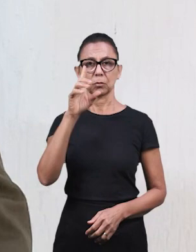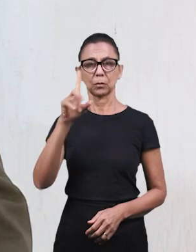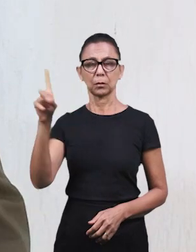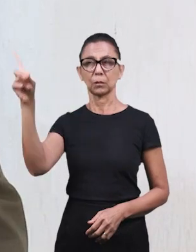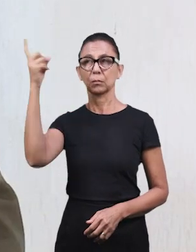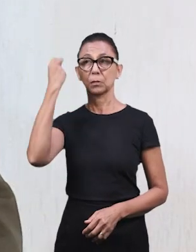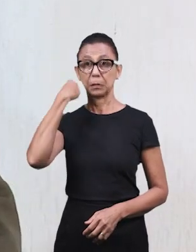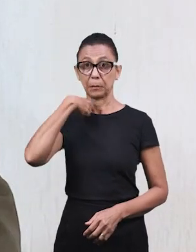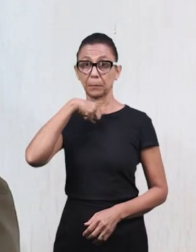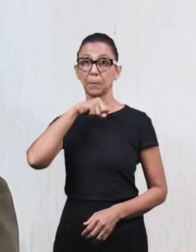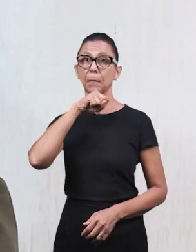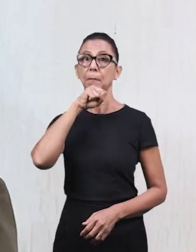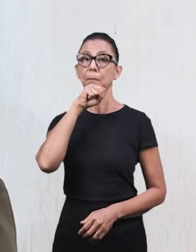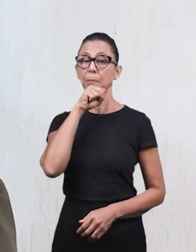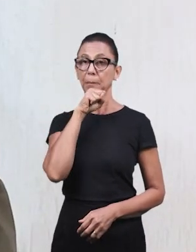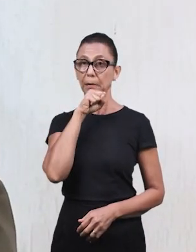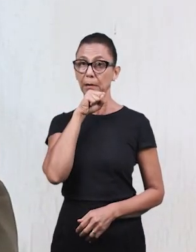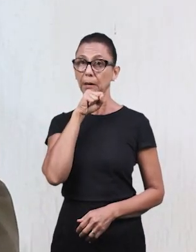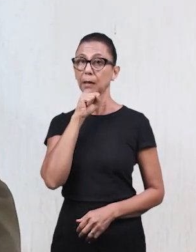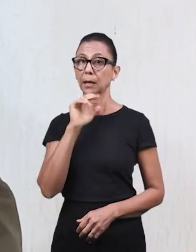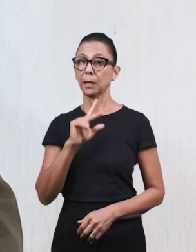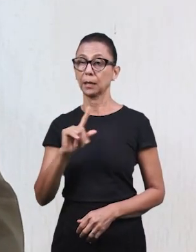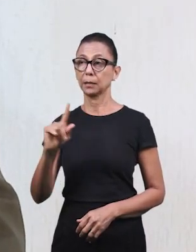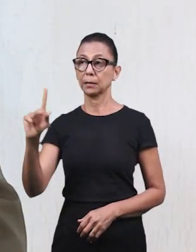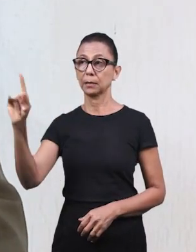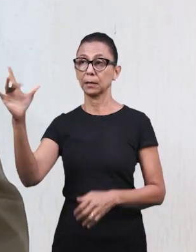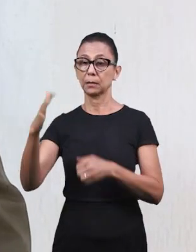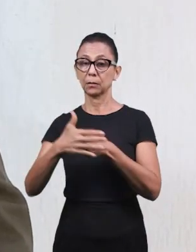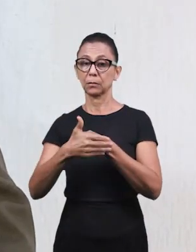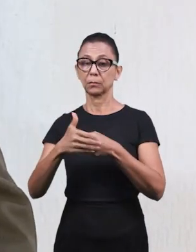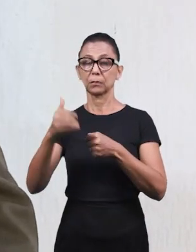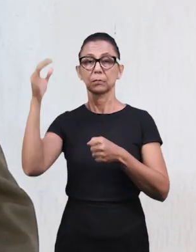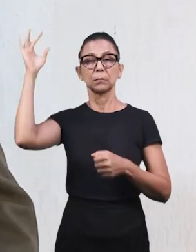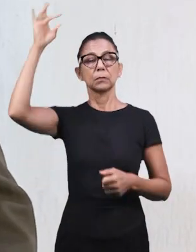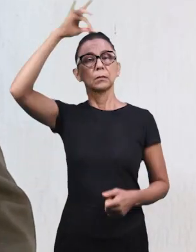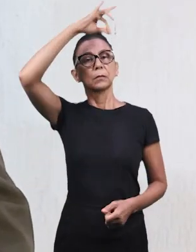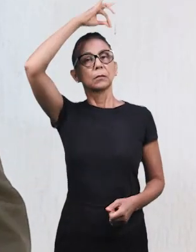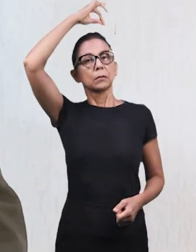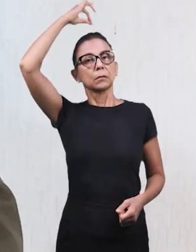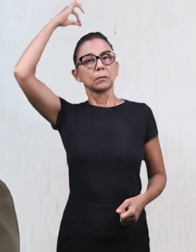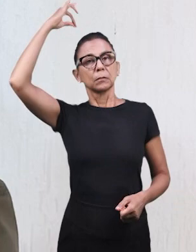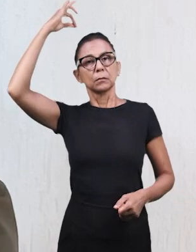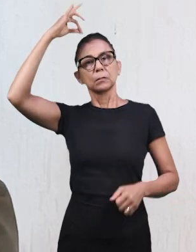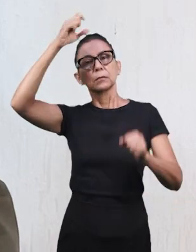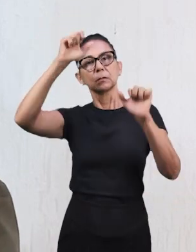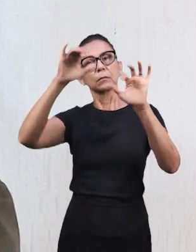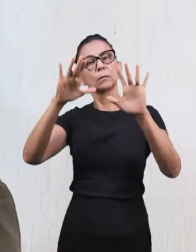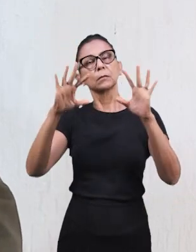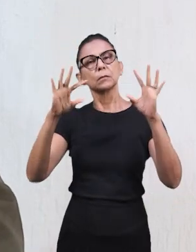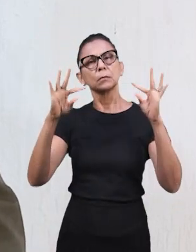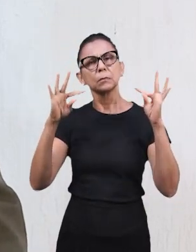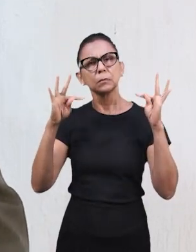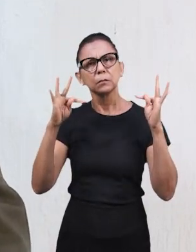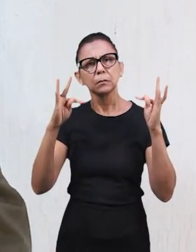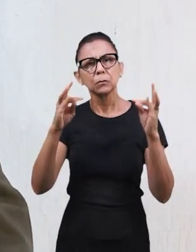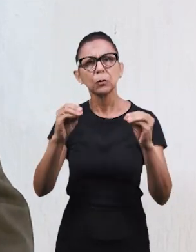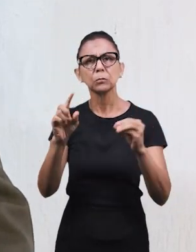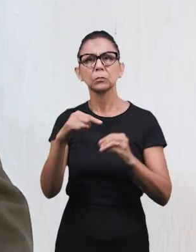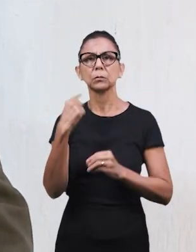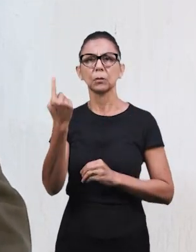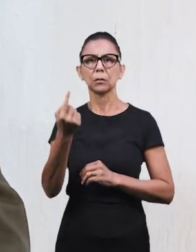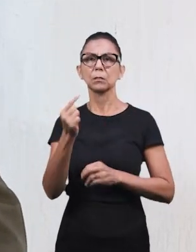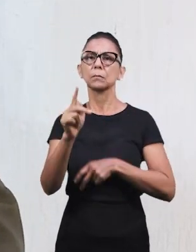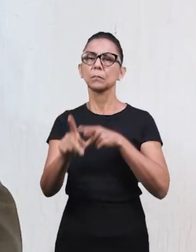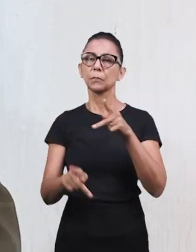Христа, великая любовь Бога Отца и утешение, и общение Святого Духа да будет